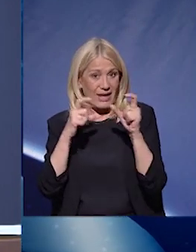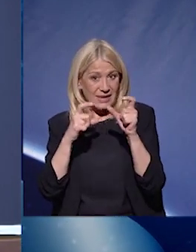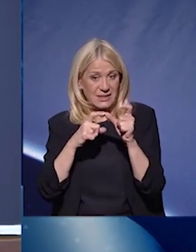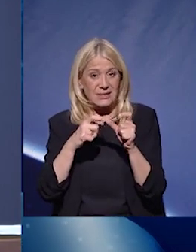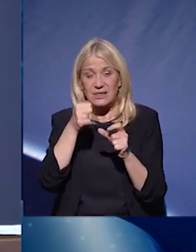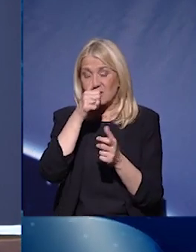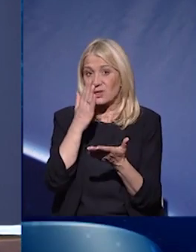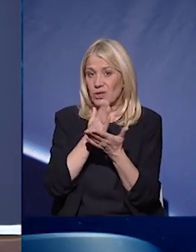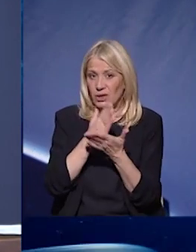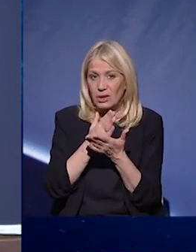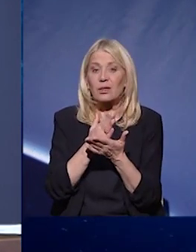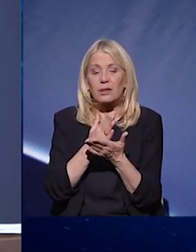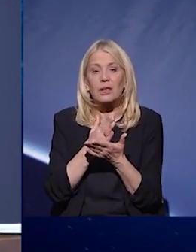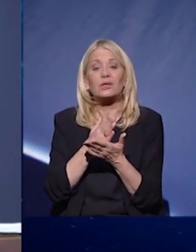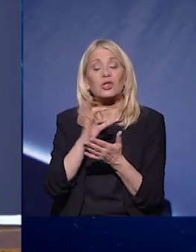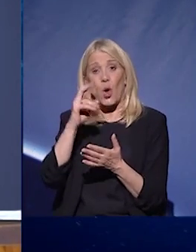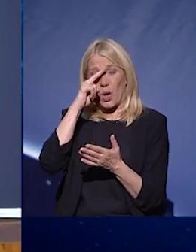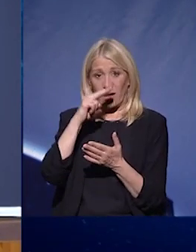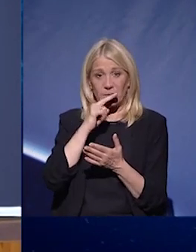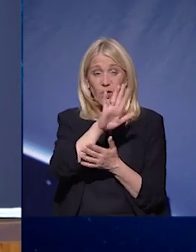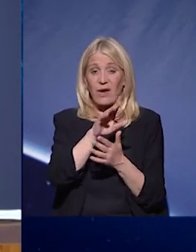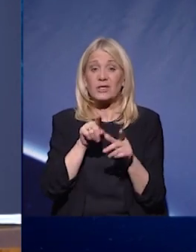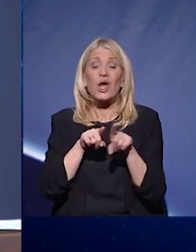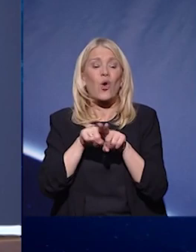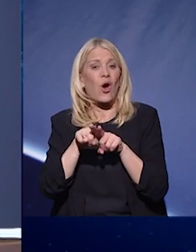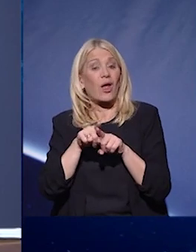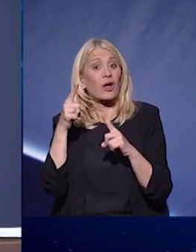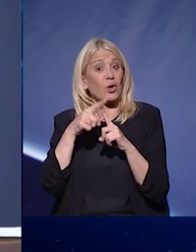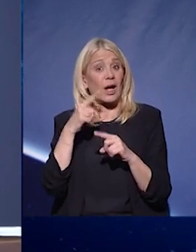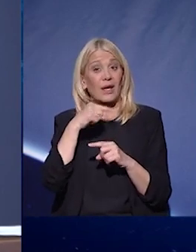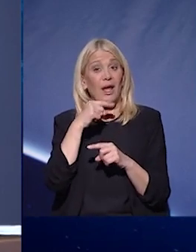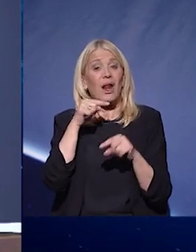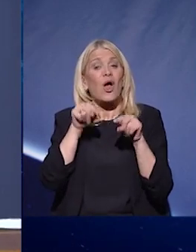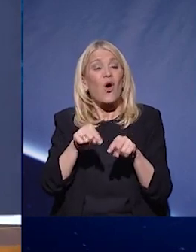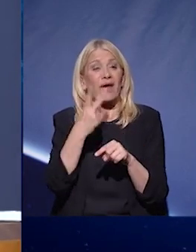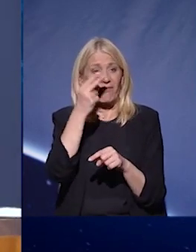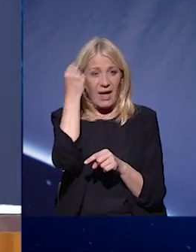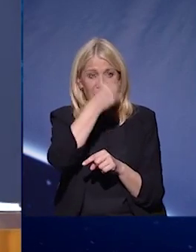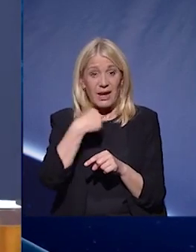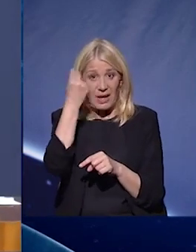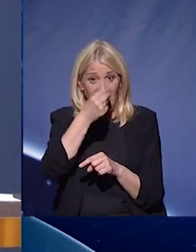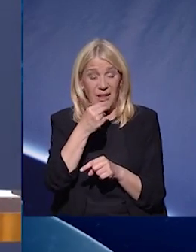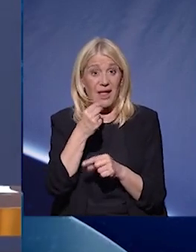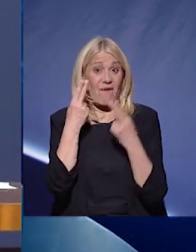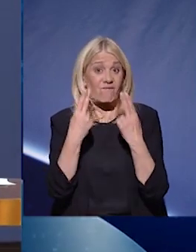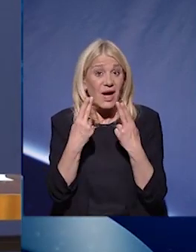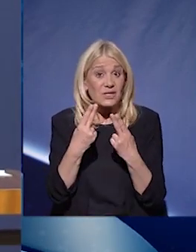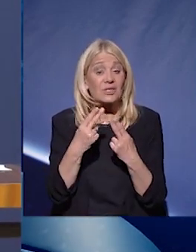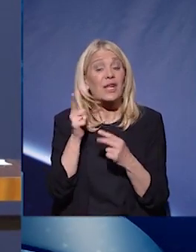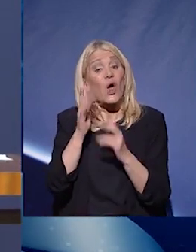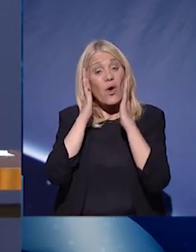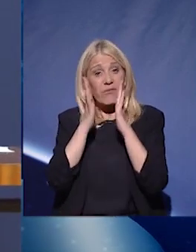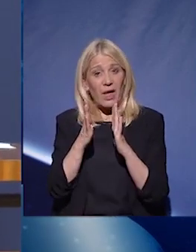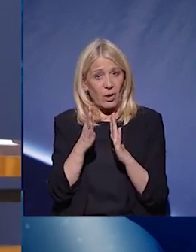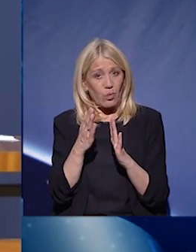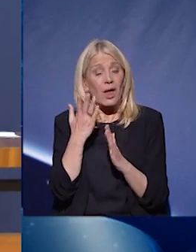se tiče, baš sad kad pričamo o Nišu, vaš je kolega Tijodorović tamo rekao da su ove presudne dve nedelje ključne, ali da on veruje, ako sve